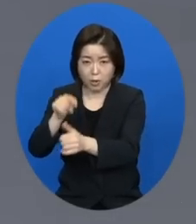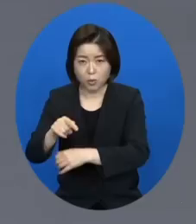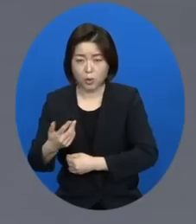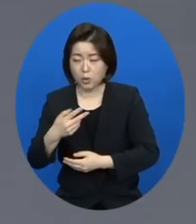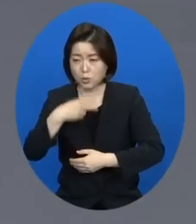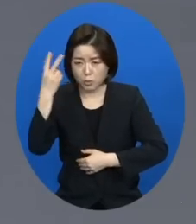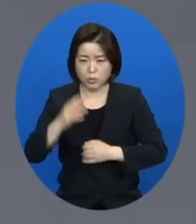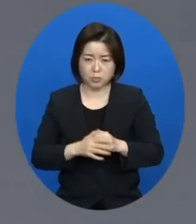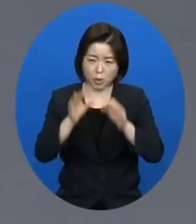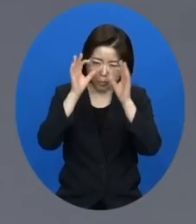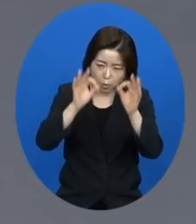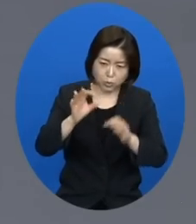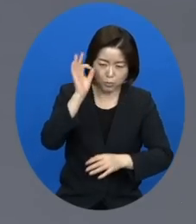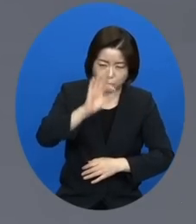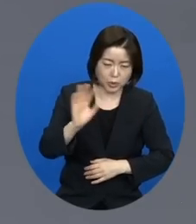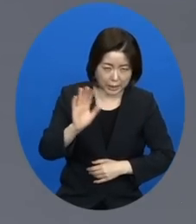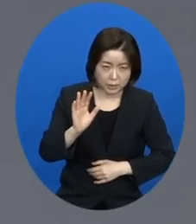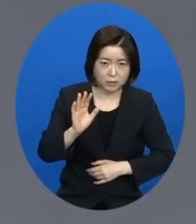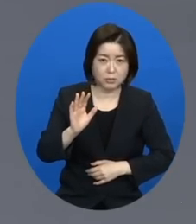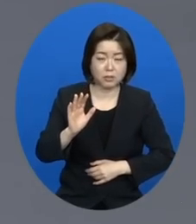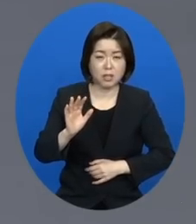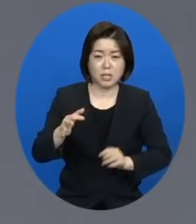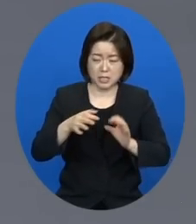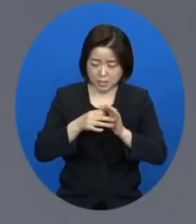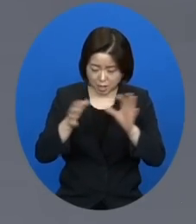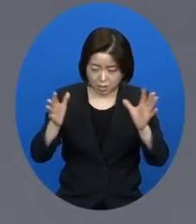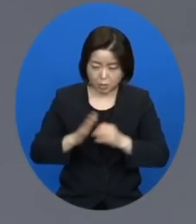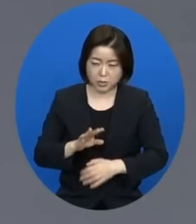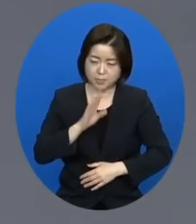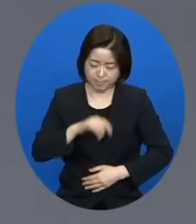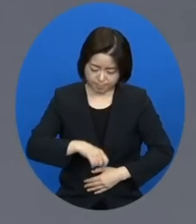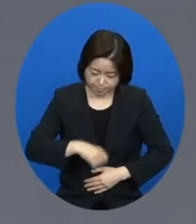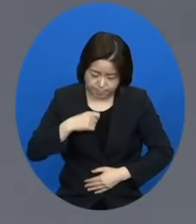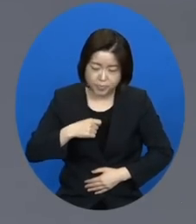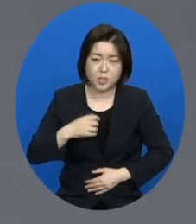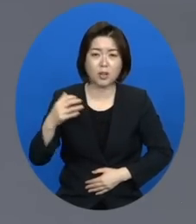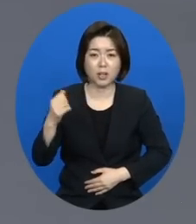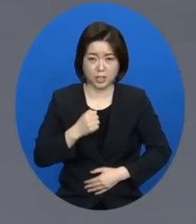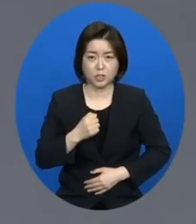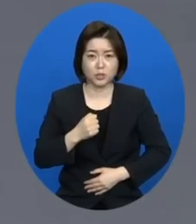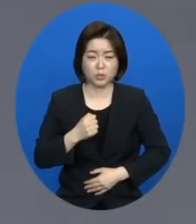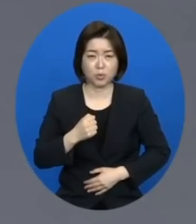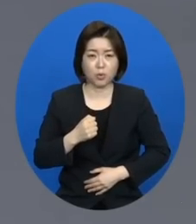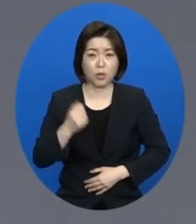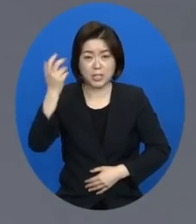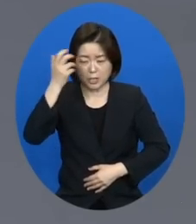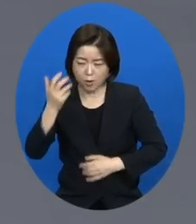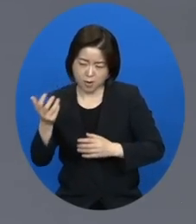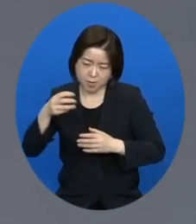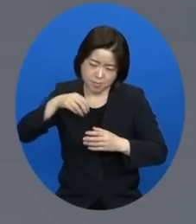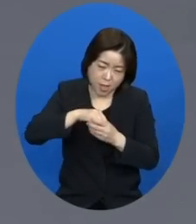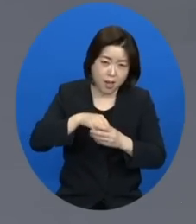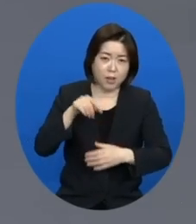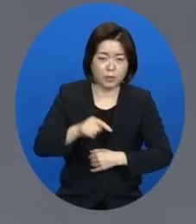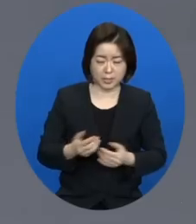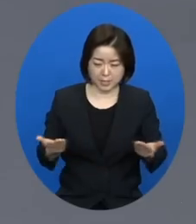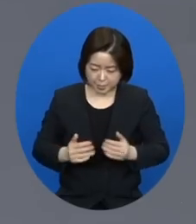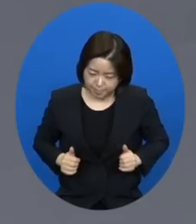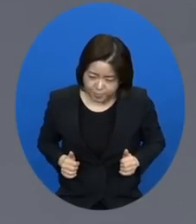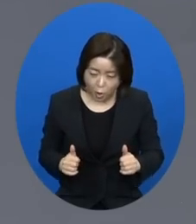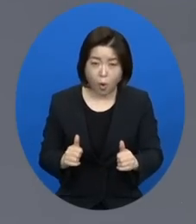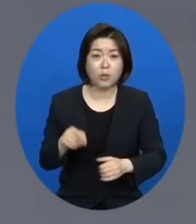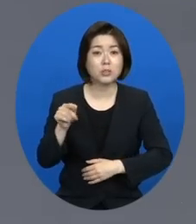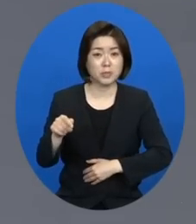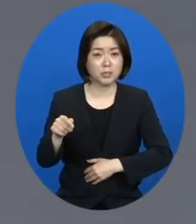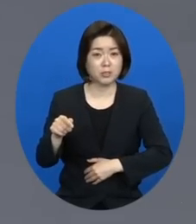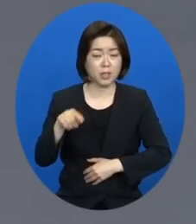요셉은 보든 보지 않든 진실되게, 진정성 있게 영혼을 담아서 일을 했다는 것입니다.